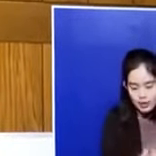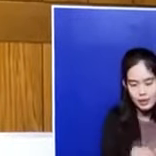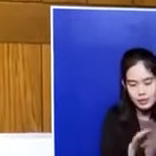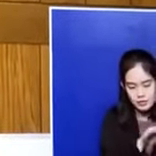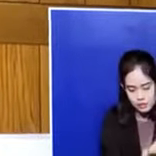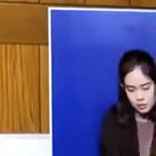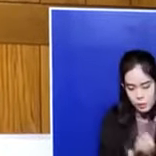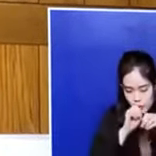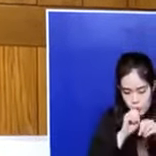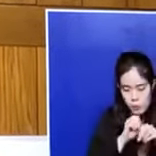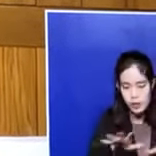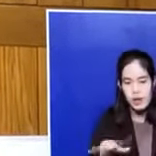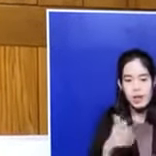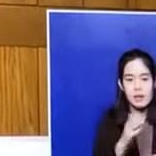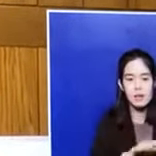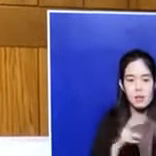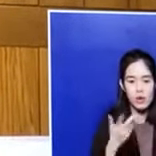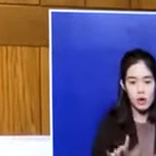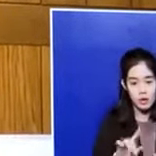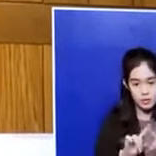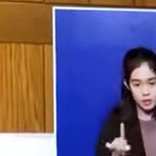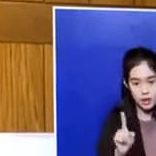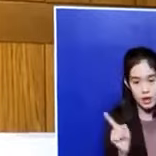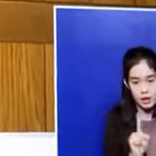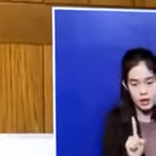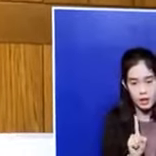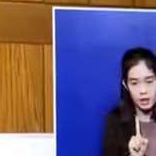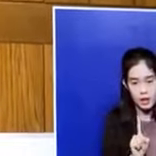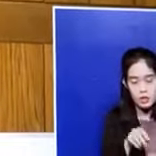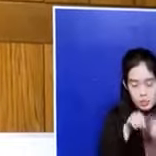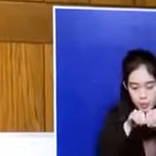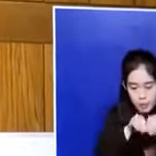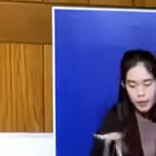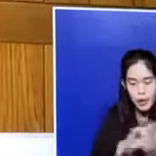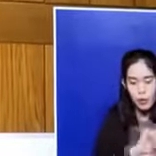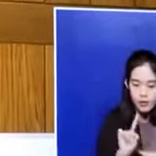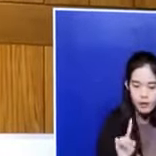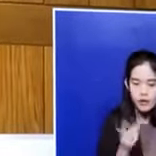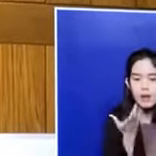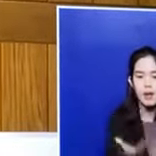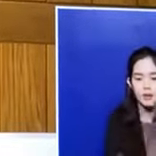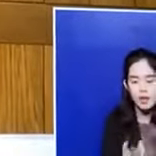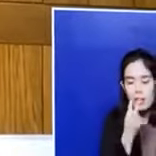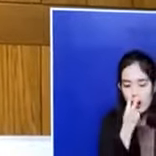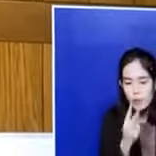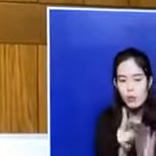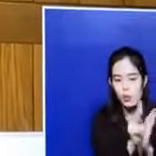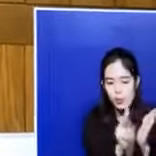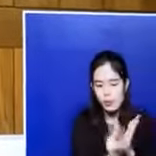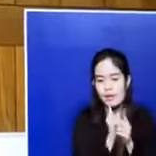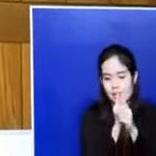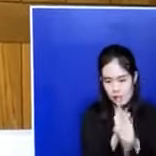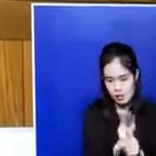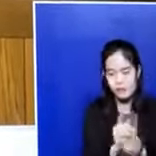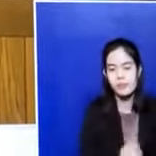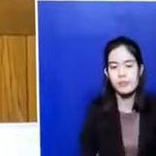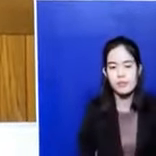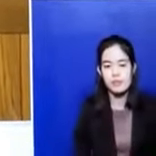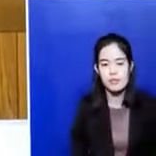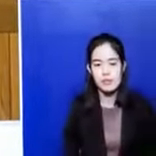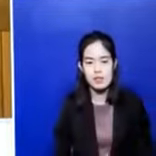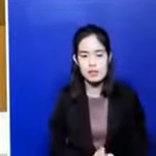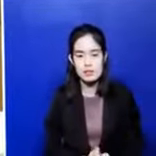ไปแล้วครั้งที่2แต่มันขึ้นอยู่ว่าเขาจะเปิดเผยเมื่อไหร่นะกรุณาดูกฎหมายด้วยแล้วกันและอย่าพาไม่ถึงมา